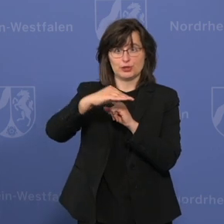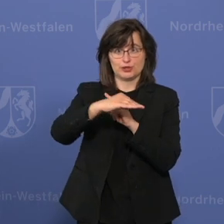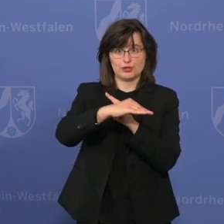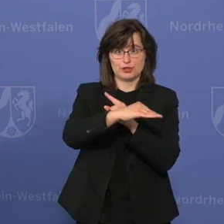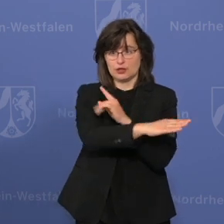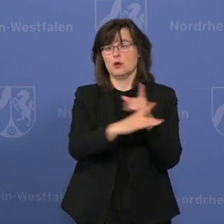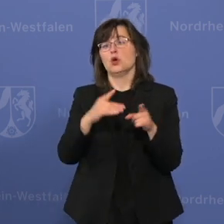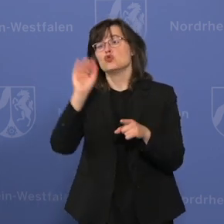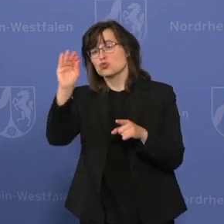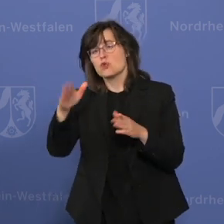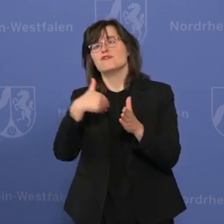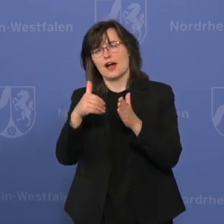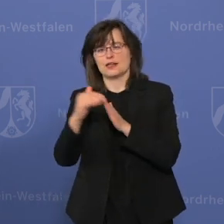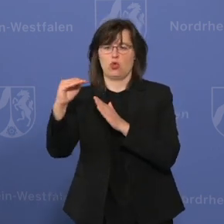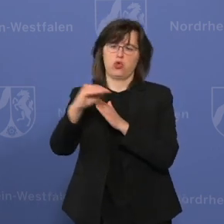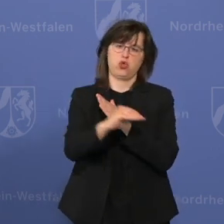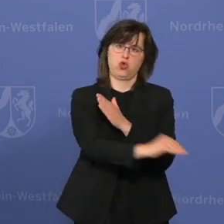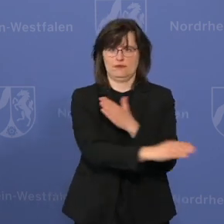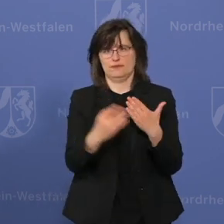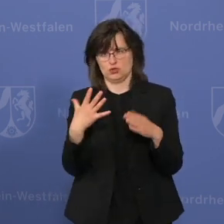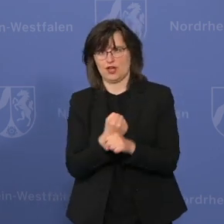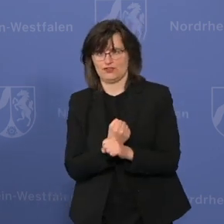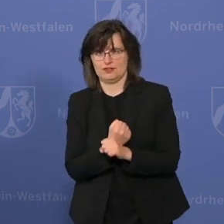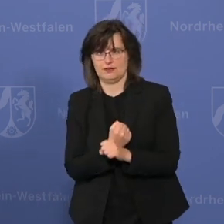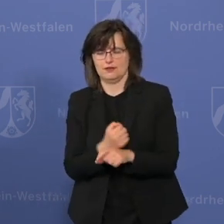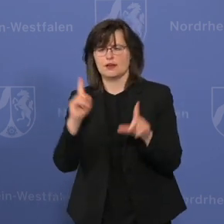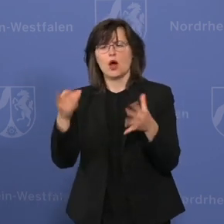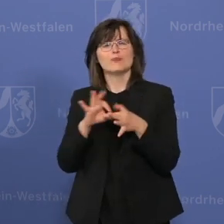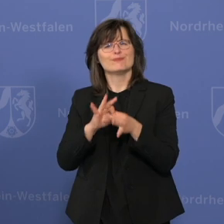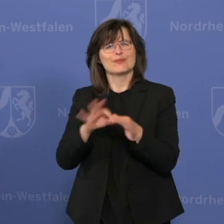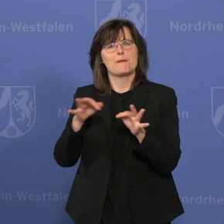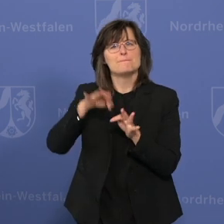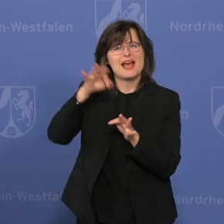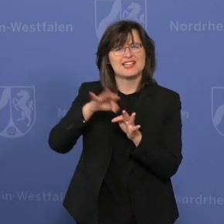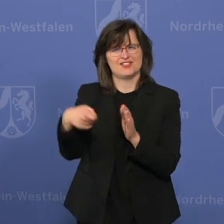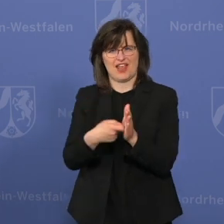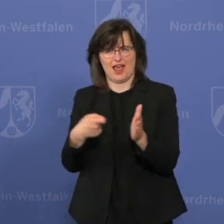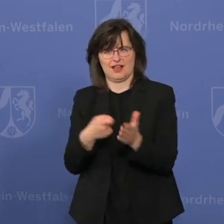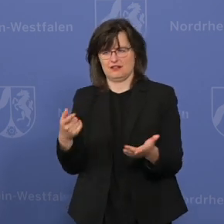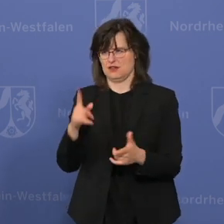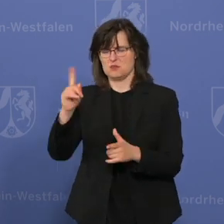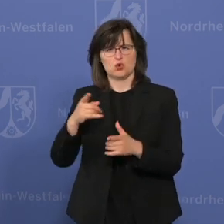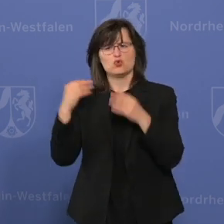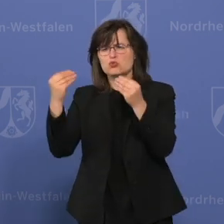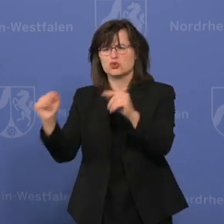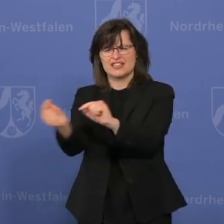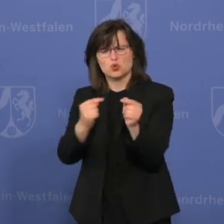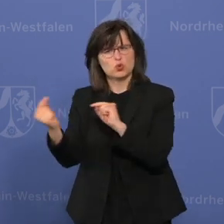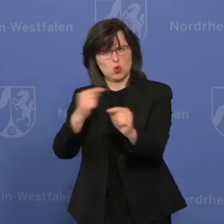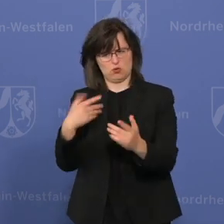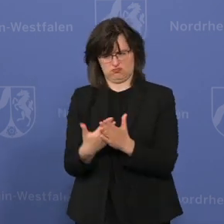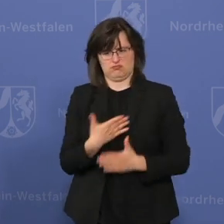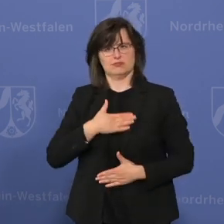Wochen beobachten werden. Im Übrigen noch mal zu den Messgrößen, weil ja immer wieder auch eine Diskussion ist, woran orientieren wir uns denn? Was ist